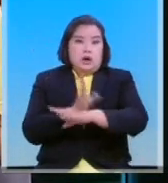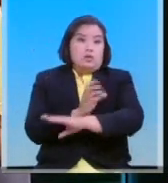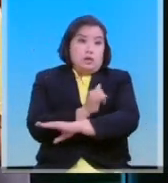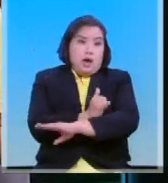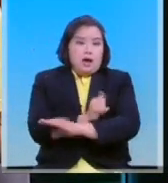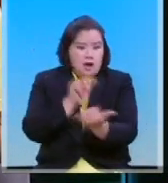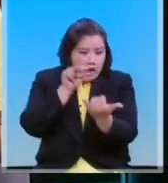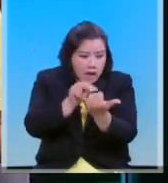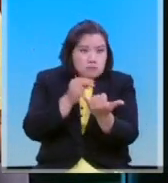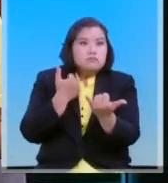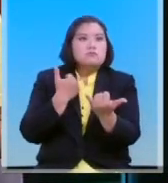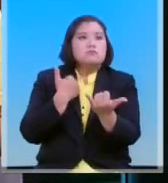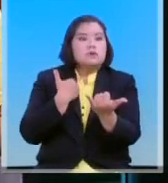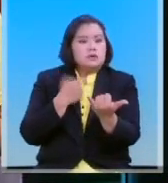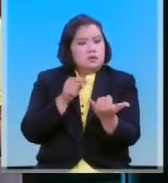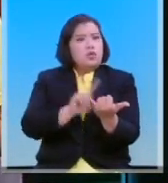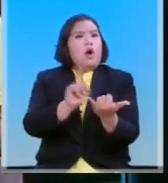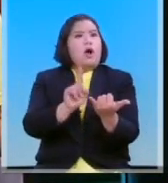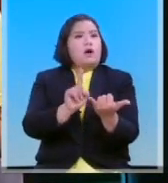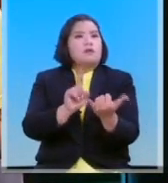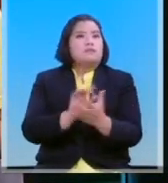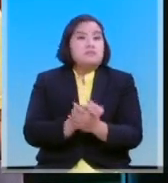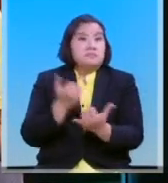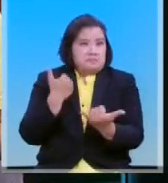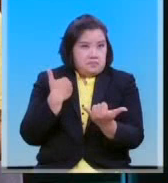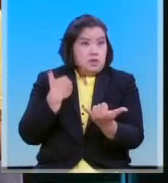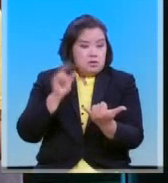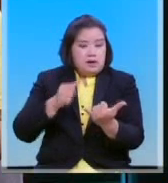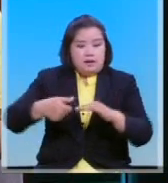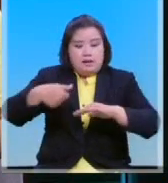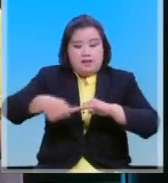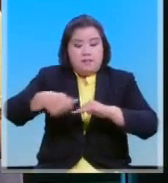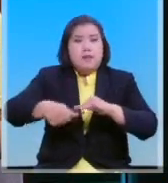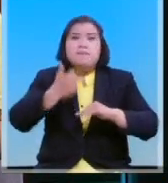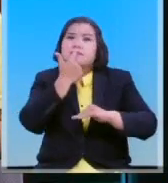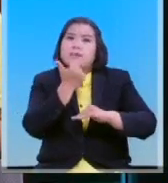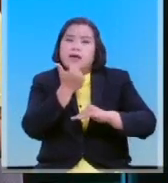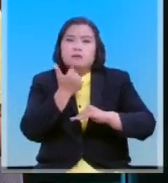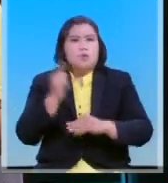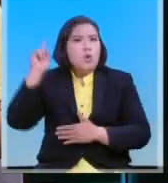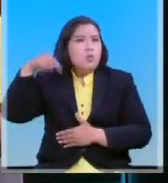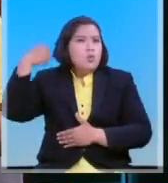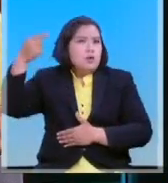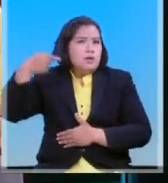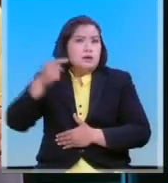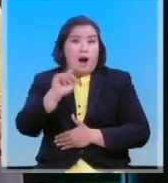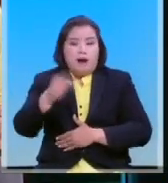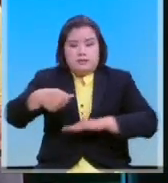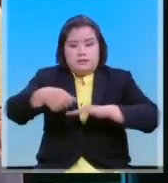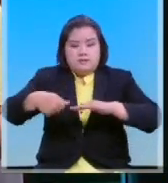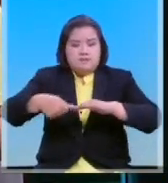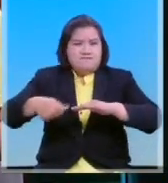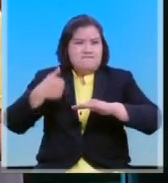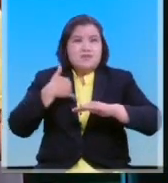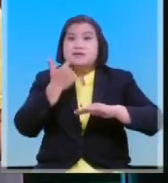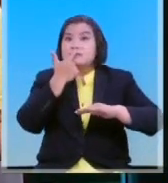าะแสสำคัญคือว่า มีเล็บสีแดงก็เลยตามหากันอยู่ว่าผู้หญิงคนนี้เนี่ยคือใครกันแน ่ตอนแรกคาดการณ์กันนะ